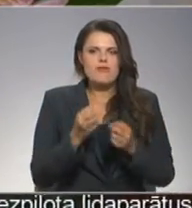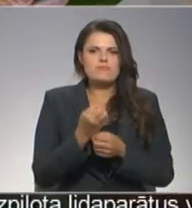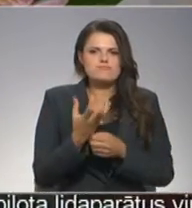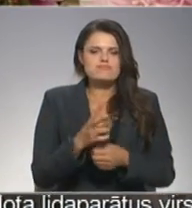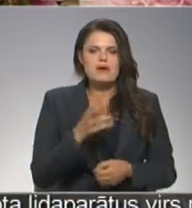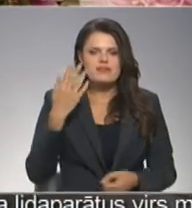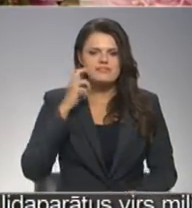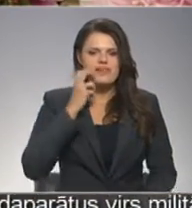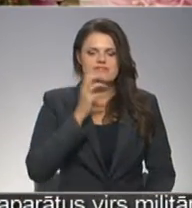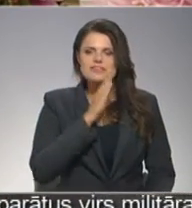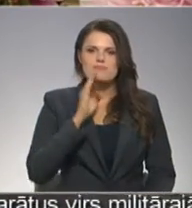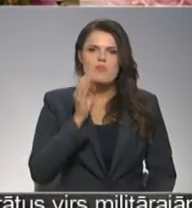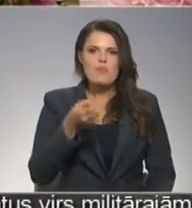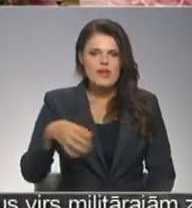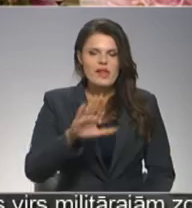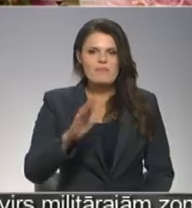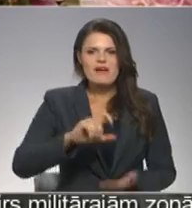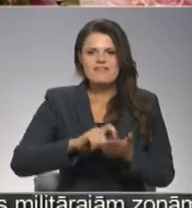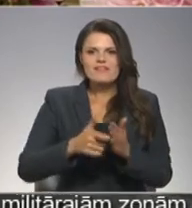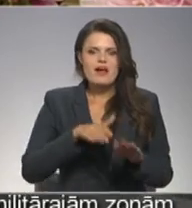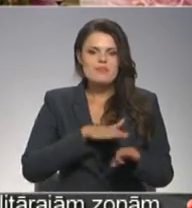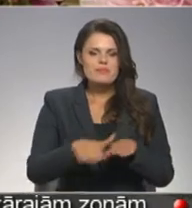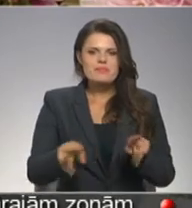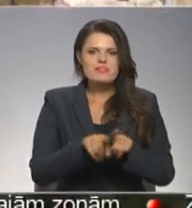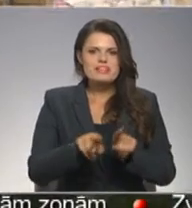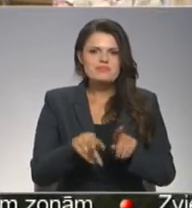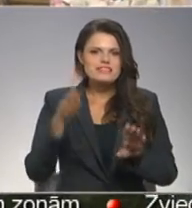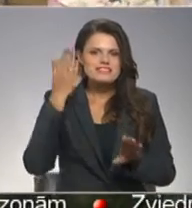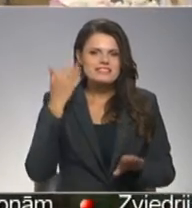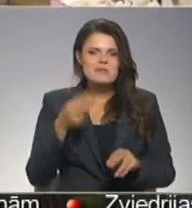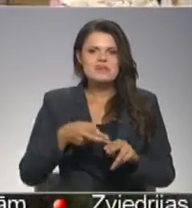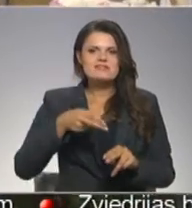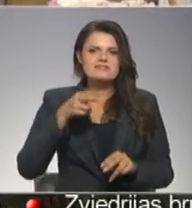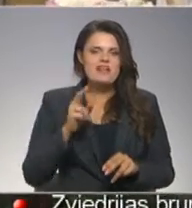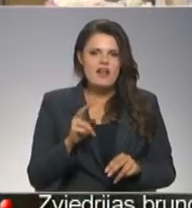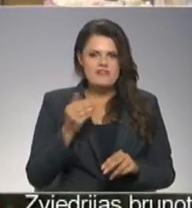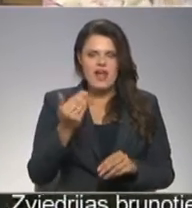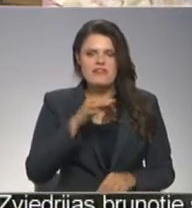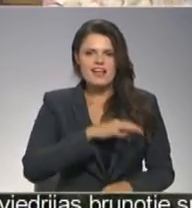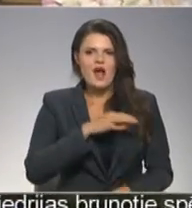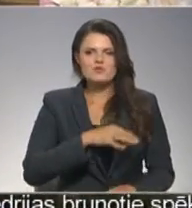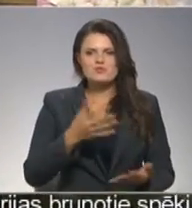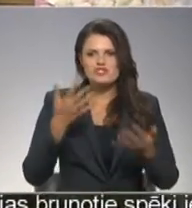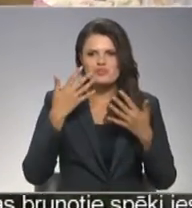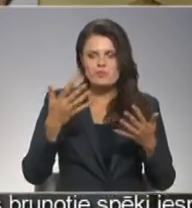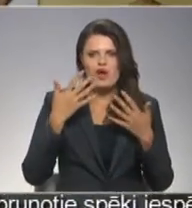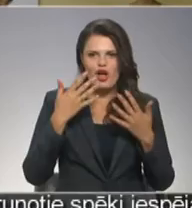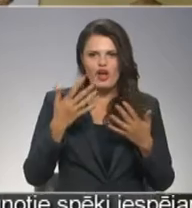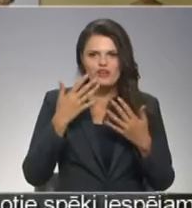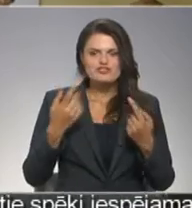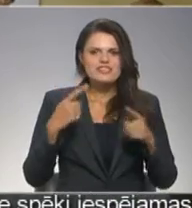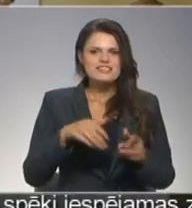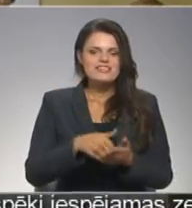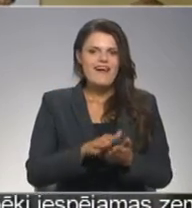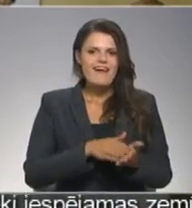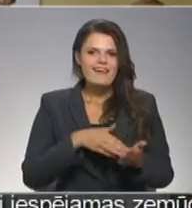ziedēja vecvecmāmiņu dārzos. Taču telpu piepilda tas pats senais, liegi saldenais peonijām tik raksturīgais aromāts. Cita